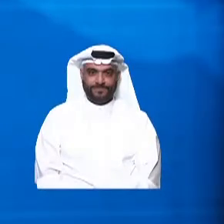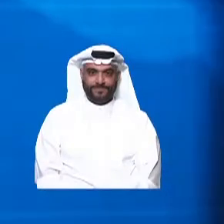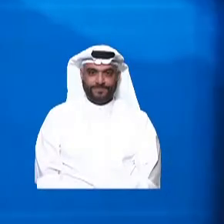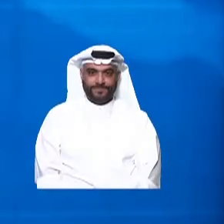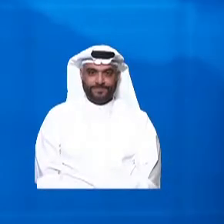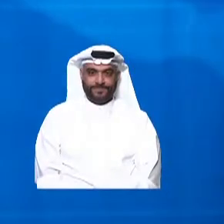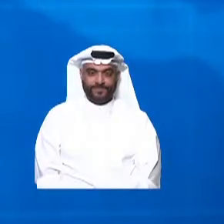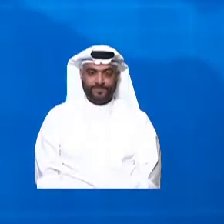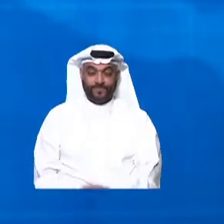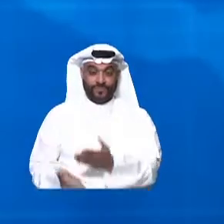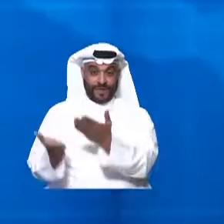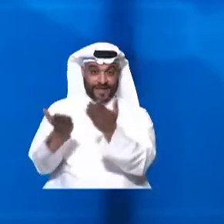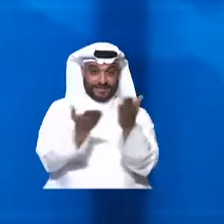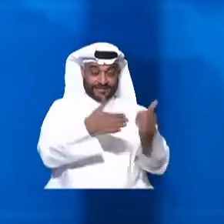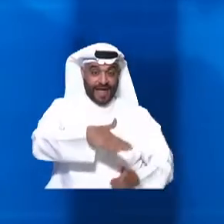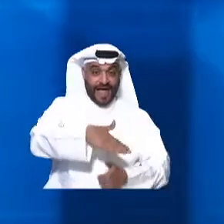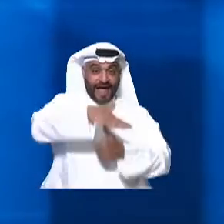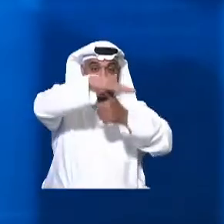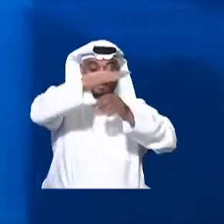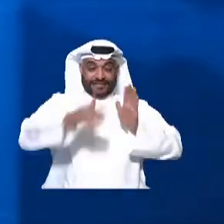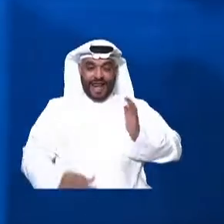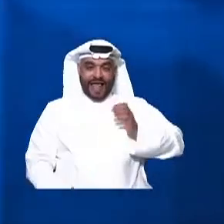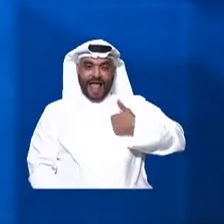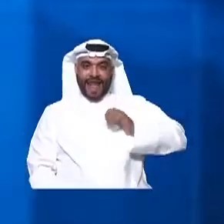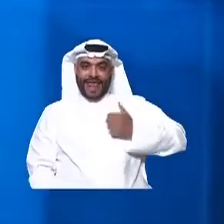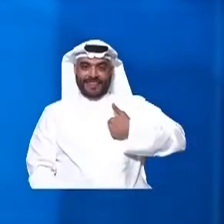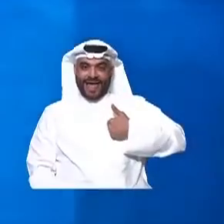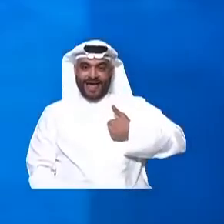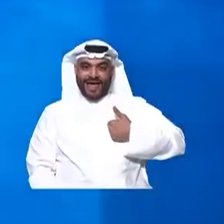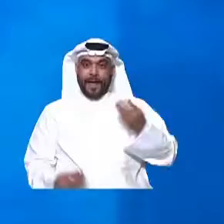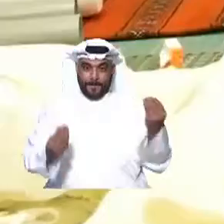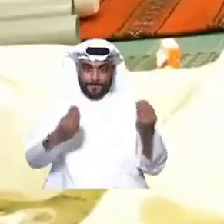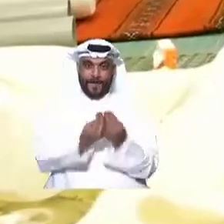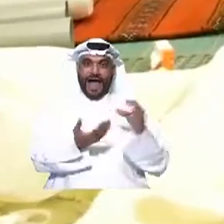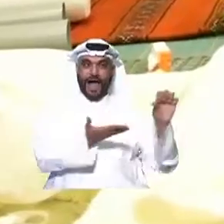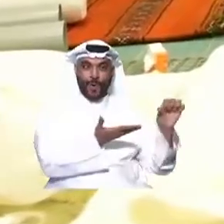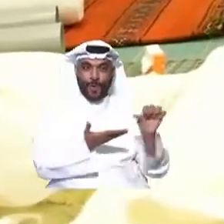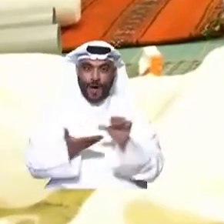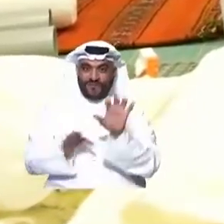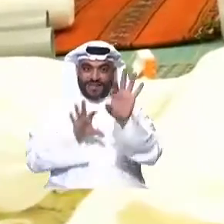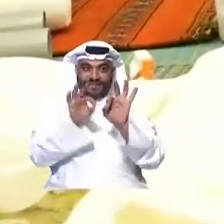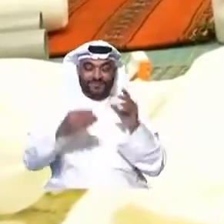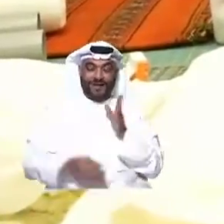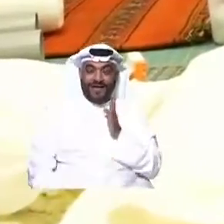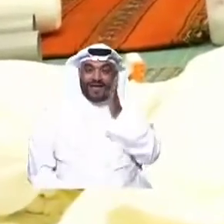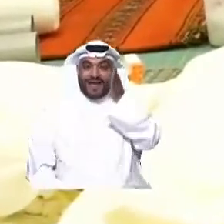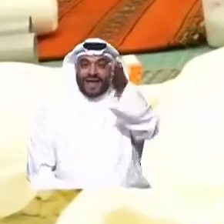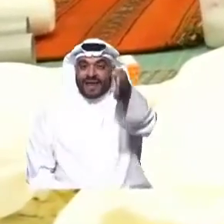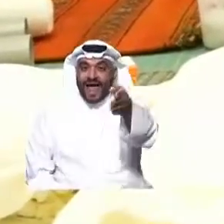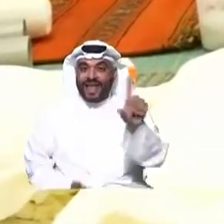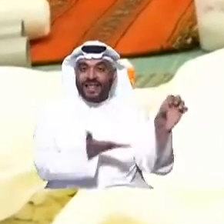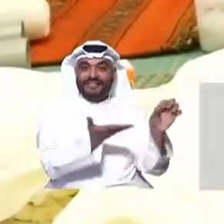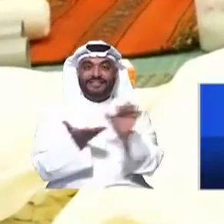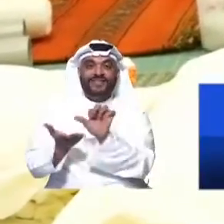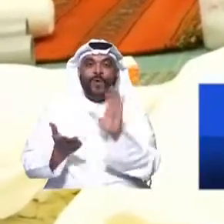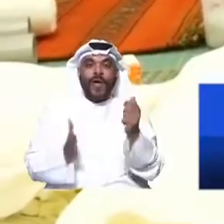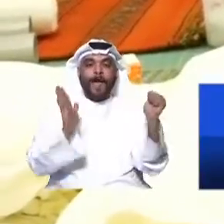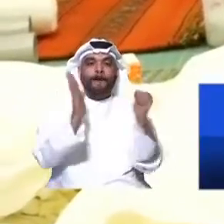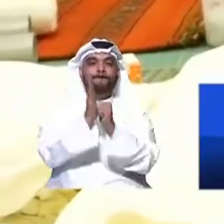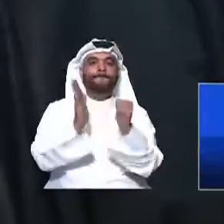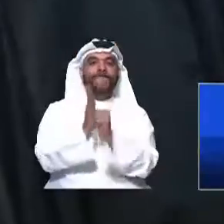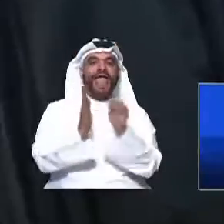قامت فخامة حاكم عام كندا ماري سيمون والوفد المرافق لها اليوم بزيارة إلى بيت السدو